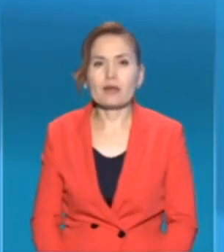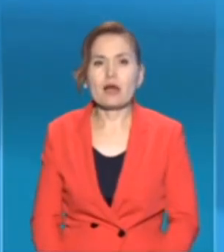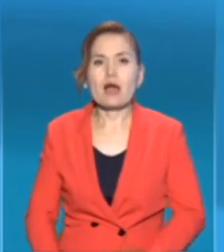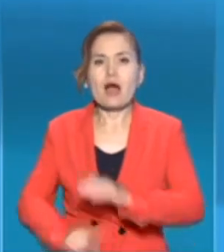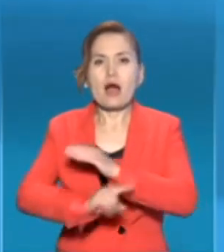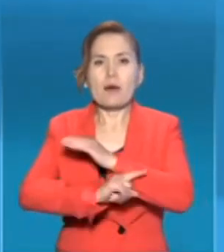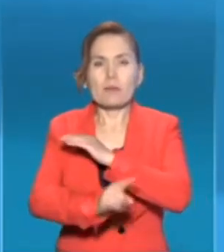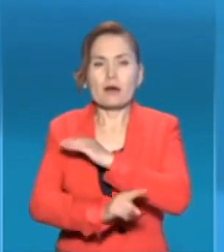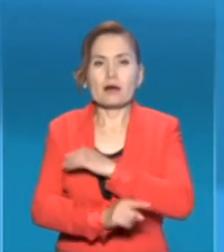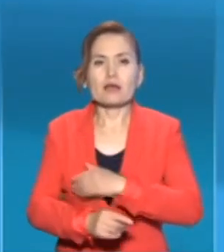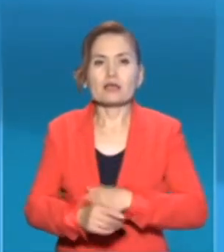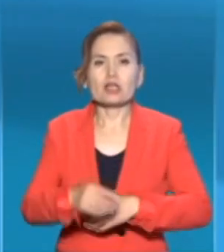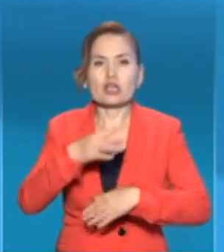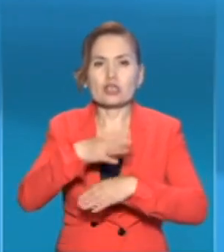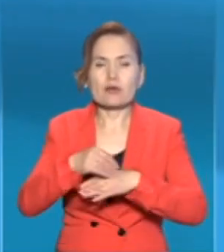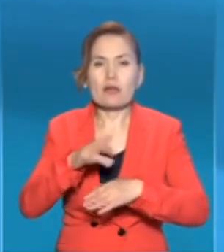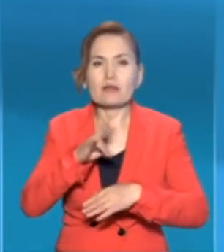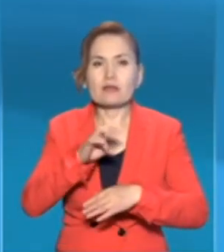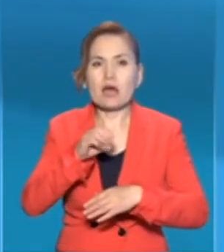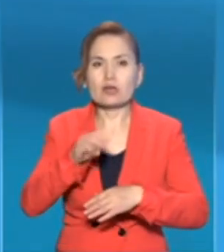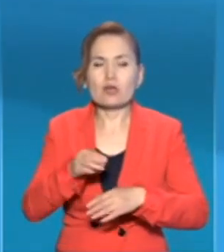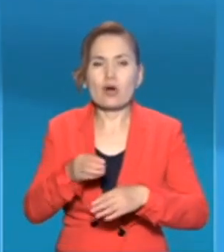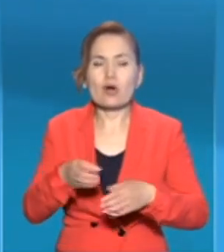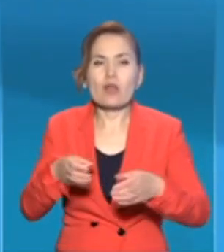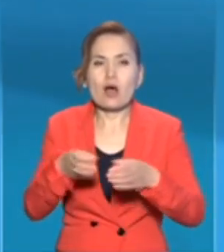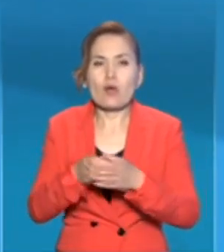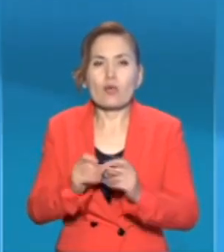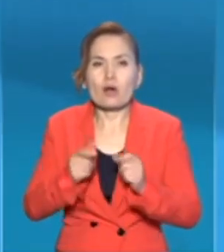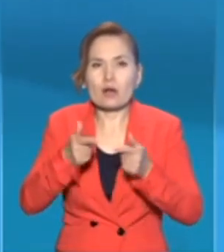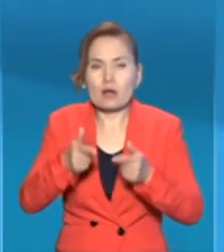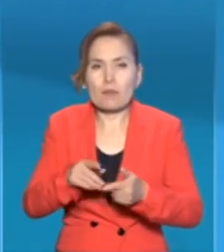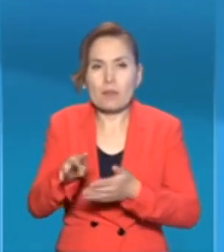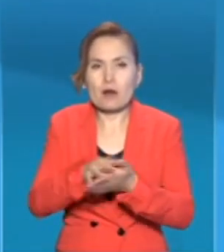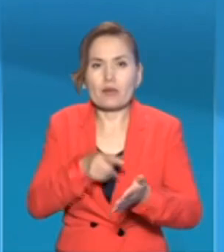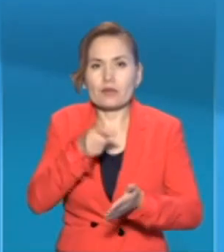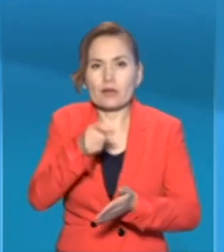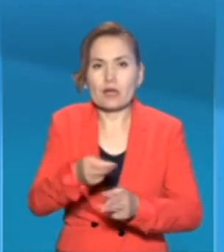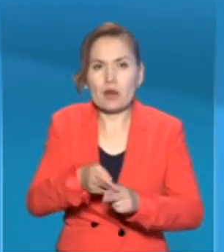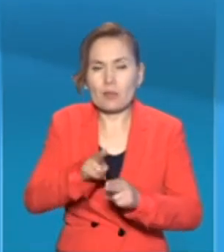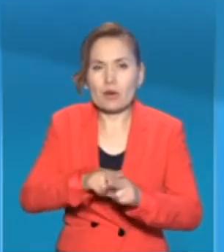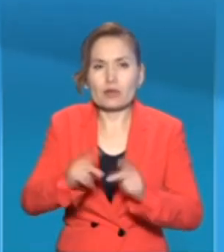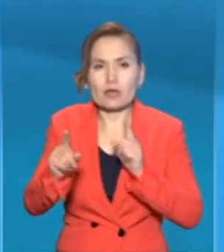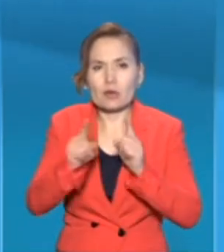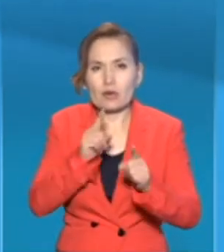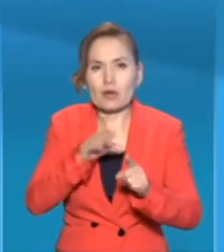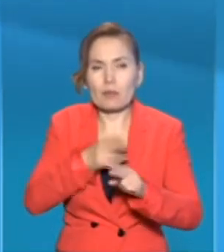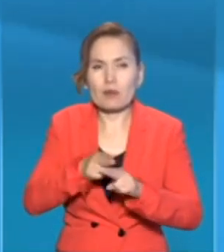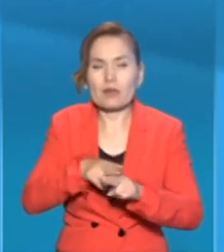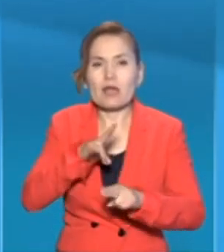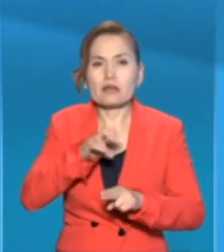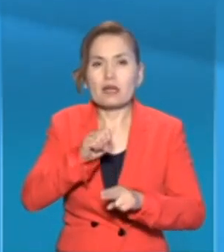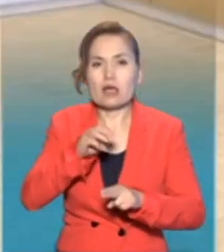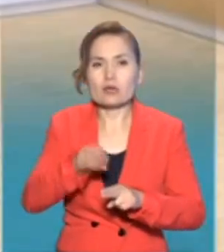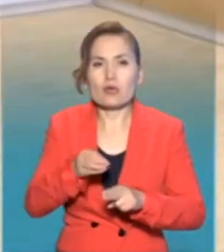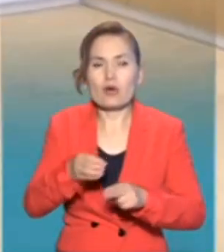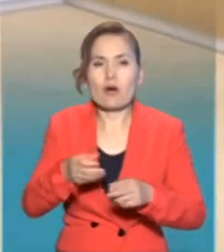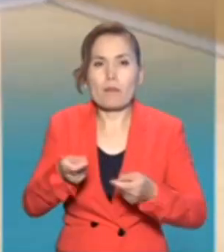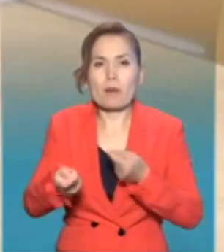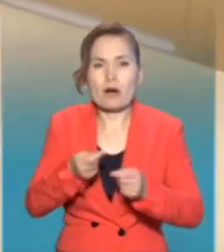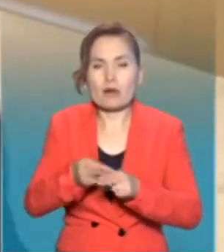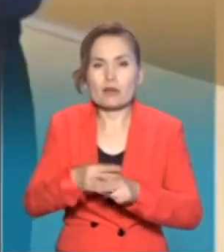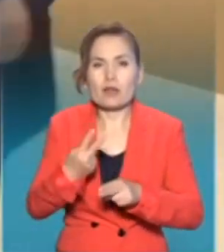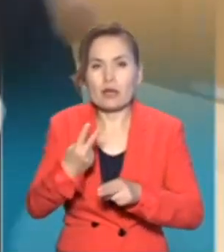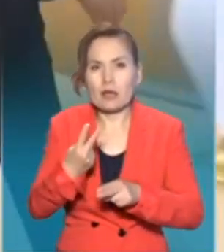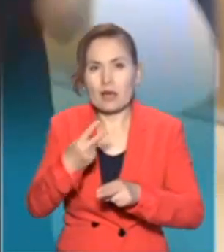Финляндия мен Швеция НАТО-ға қосылуы туралы ресми өтініш берді. Шыра әскери альянстың штаб пәтерінде өткен. НАТО-ның бас хатшысы екі елдің елшісін